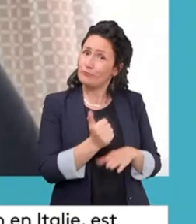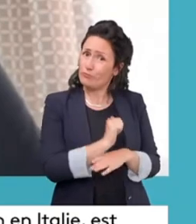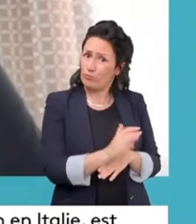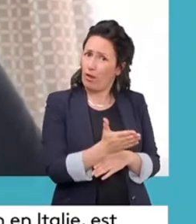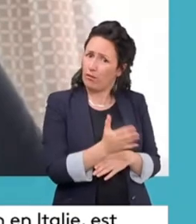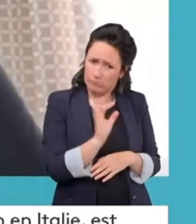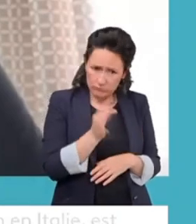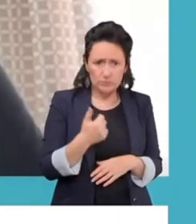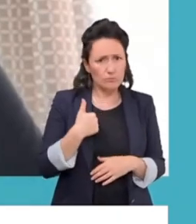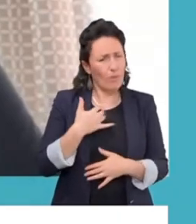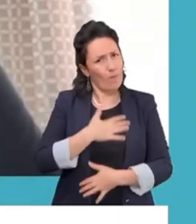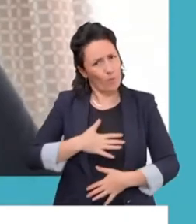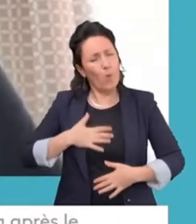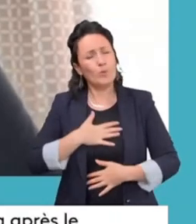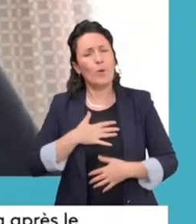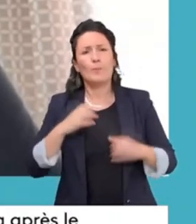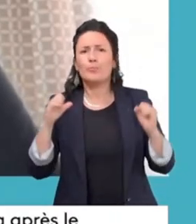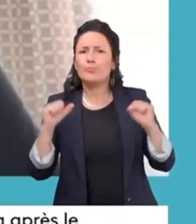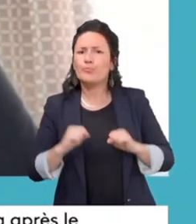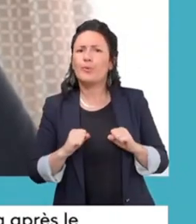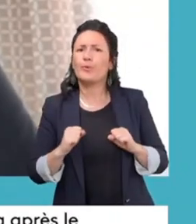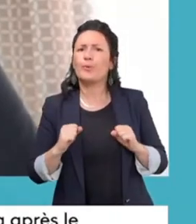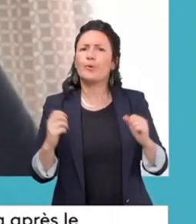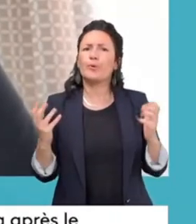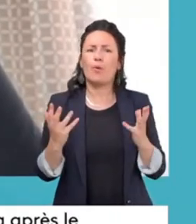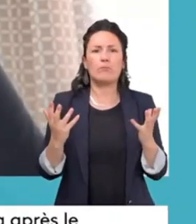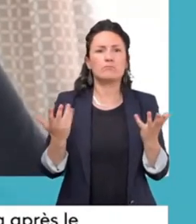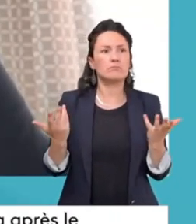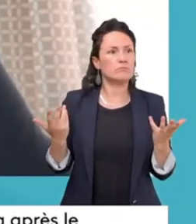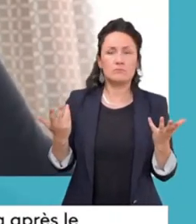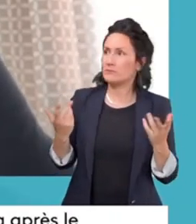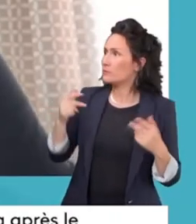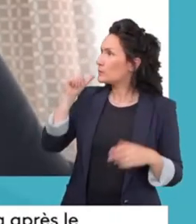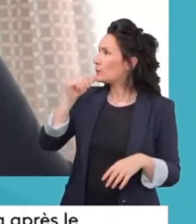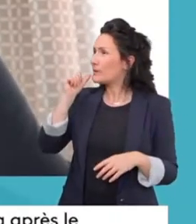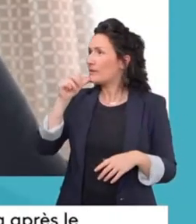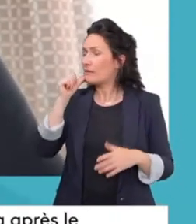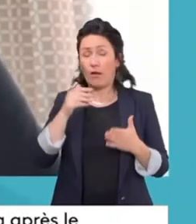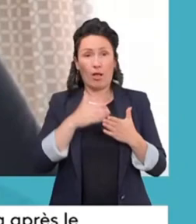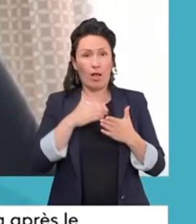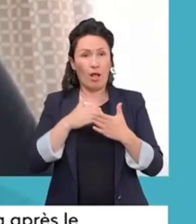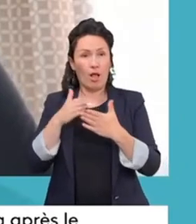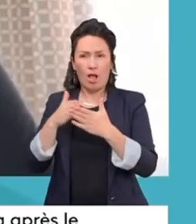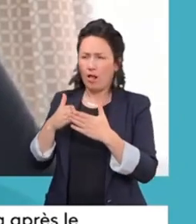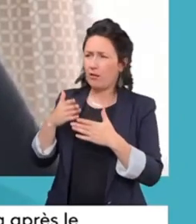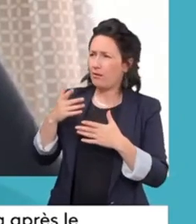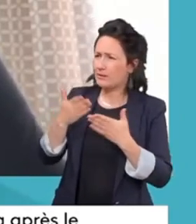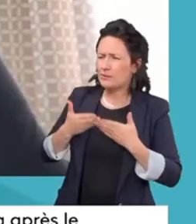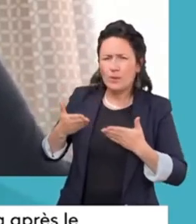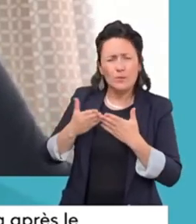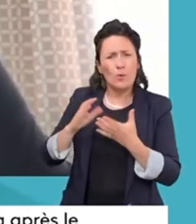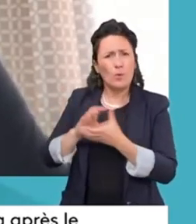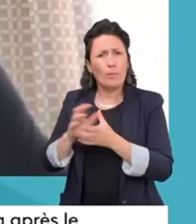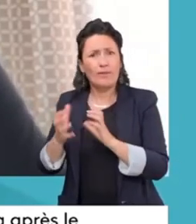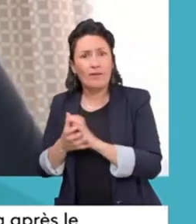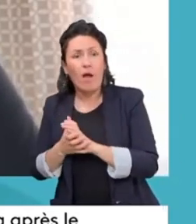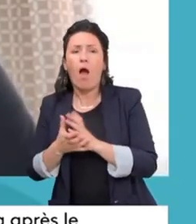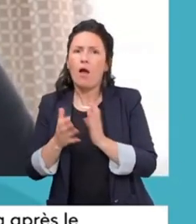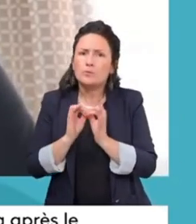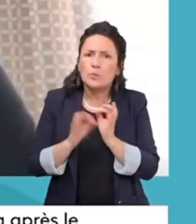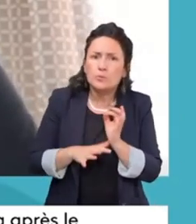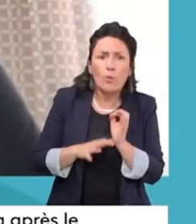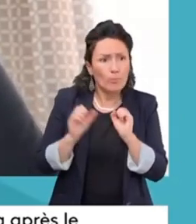qu'on puisse ainsi partir des problématiques qu'on rencontre quotidiennement dans nos permanences pour travailler ensemble à un certain nombre de